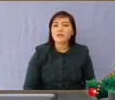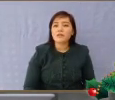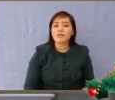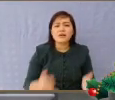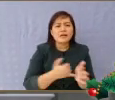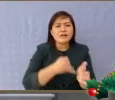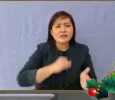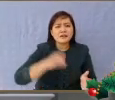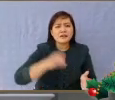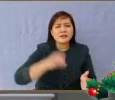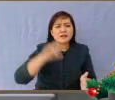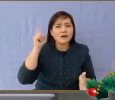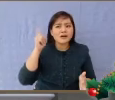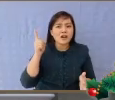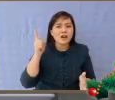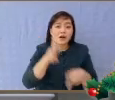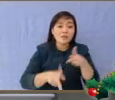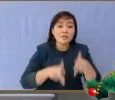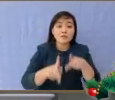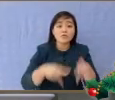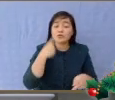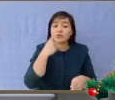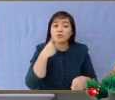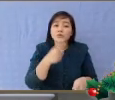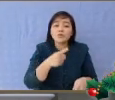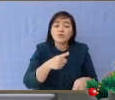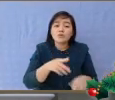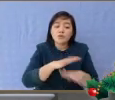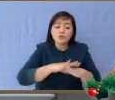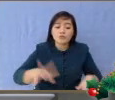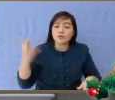walang fear, kundi merong faith.